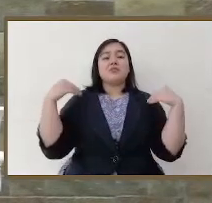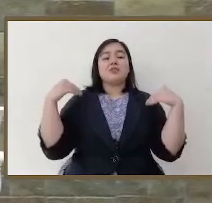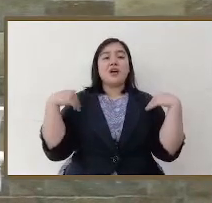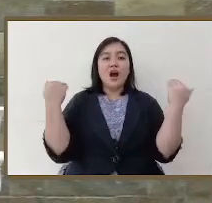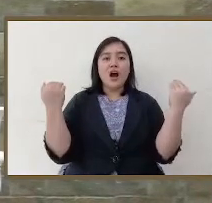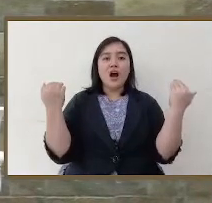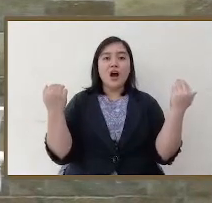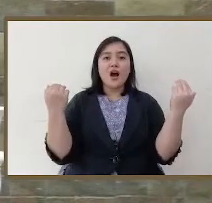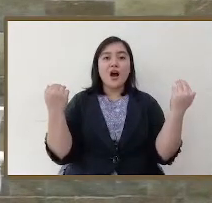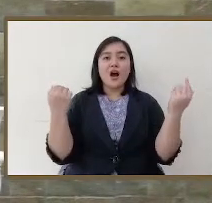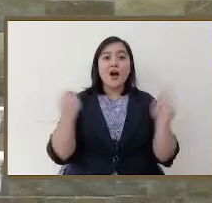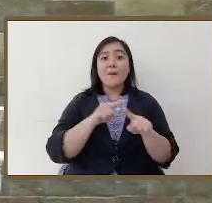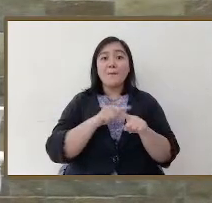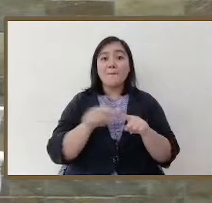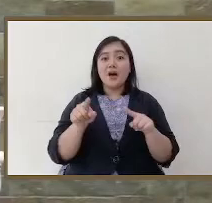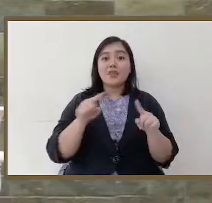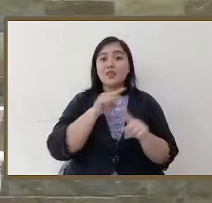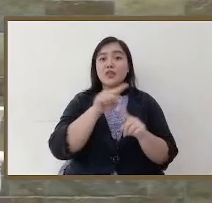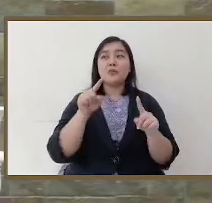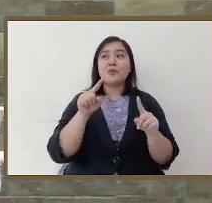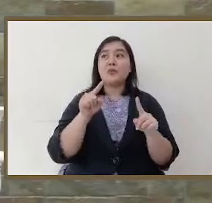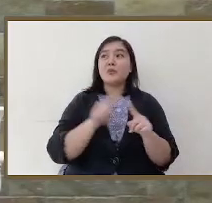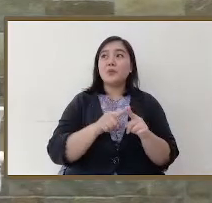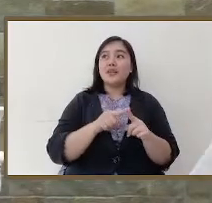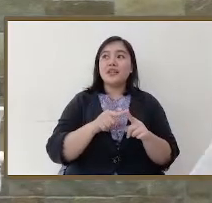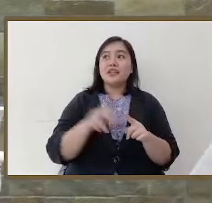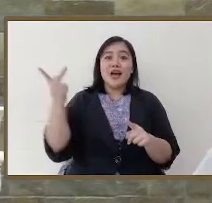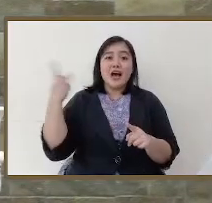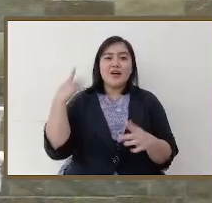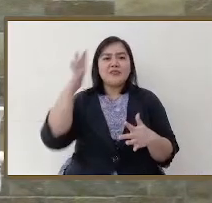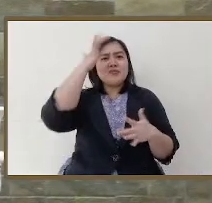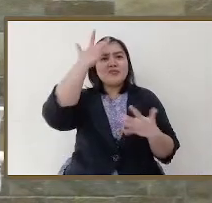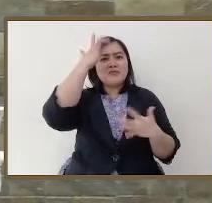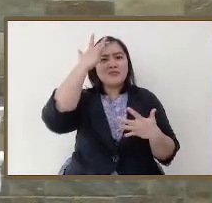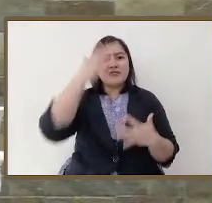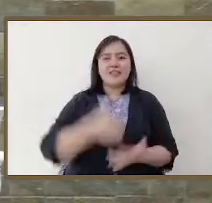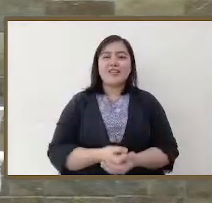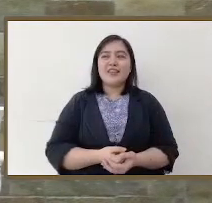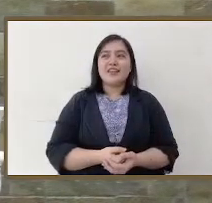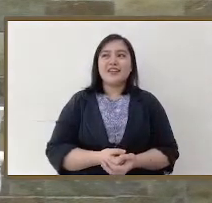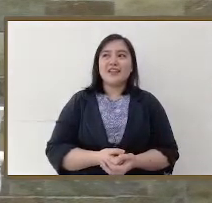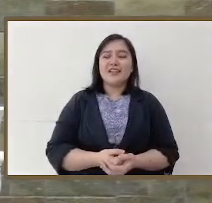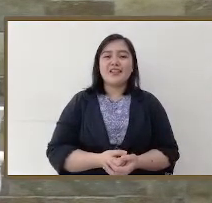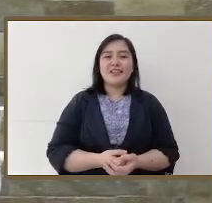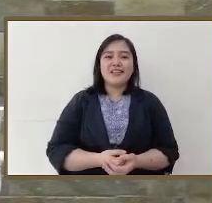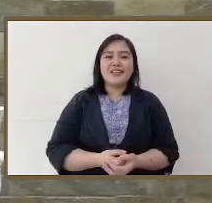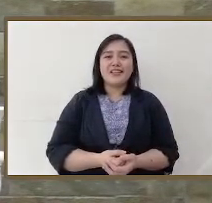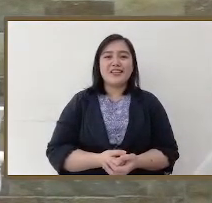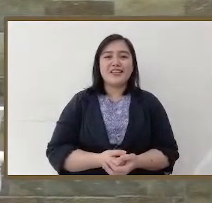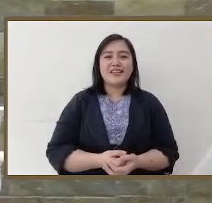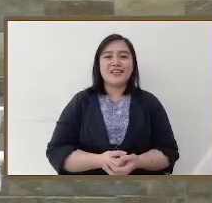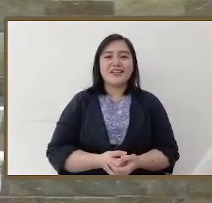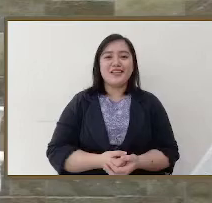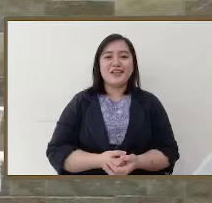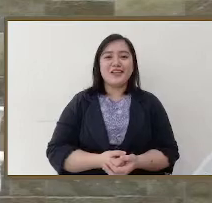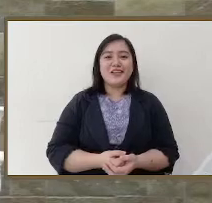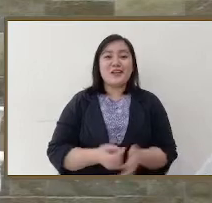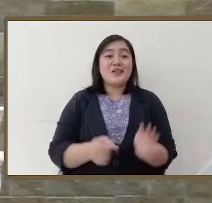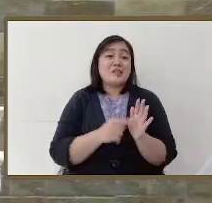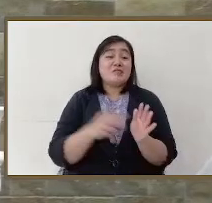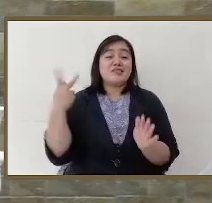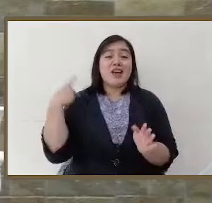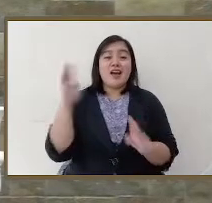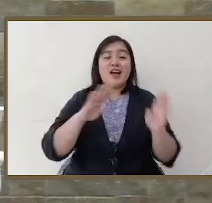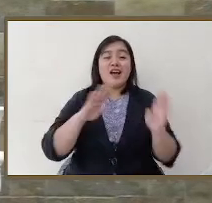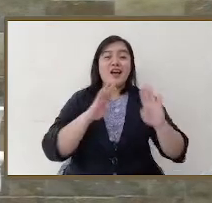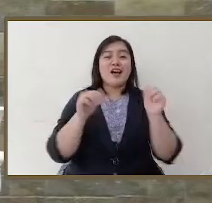nagbago ang isipan mo. Sa halip na pag-anon, gumanon. You understand what I'm saying? See that? Hindi mo na